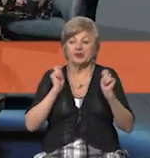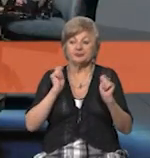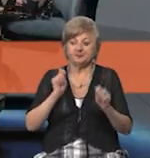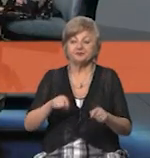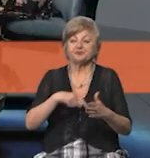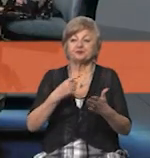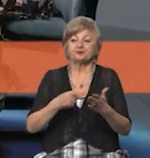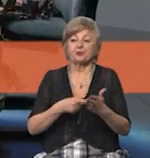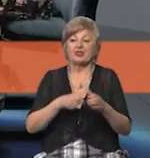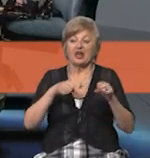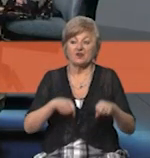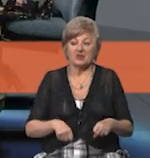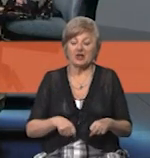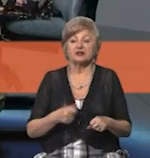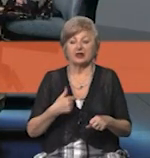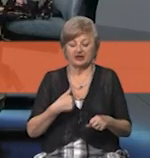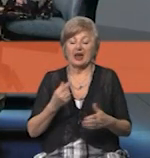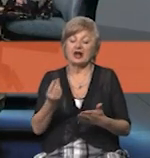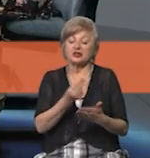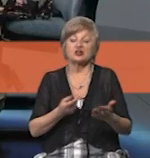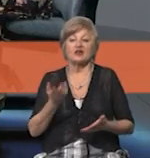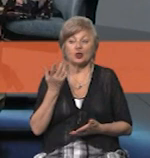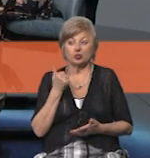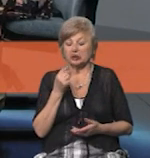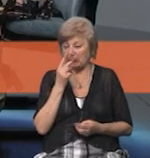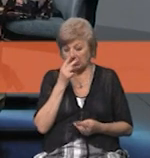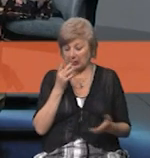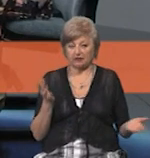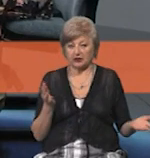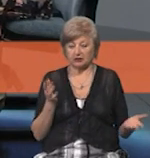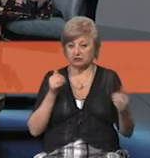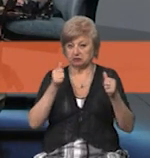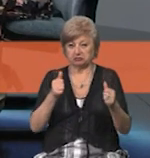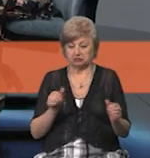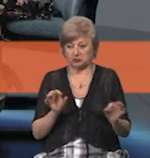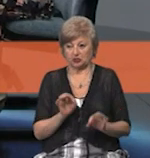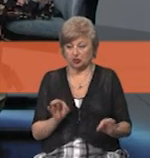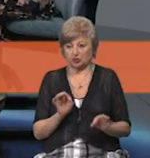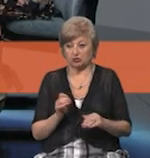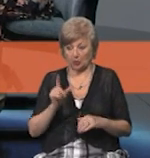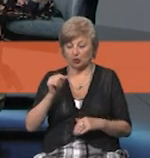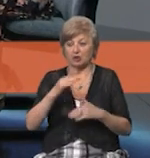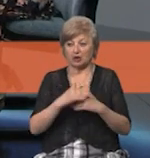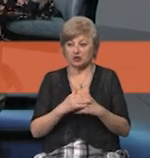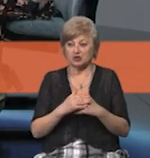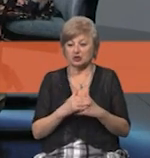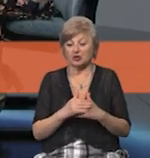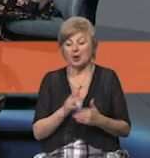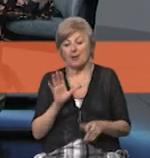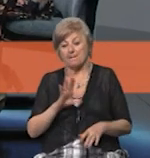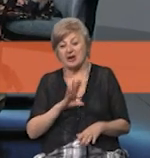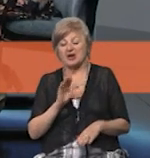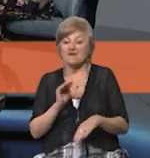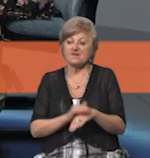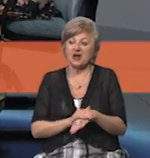бо на той момент, коли я малював цю схему, я не бачив жодних рекомендацій. Тобто, ну, просто були якісь факти про те, що